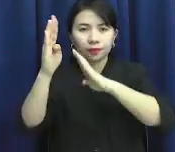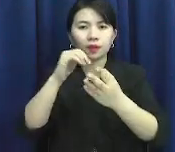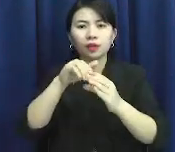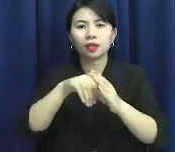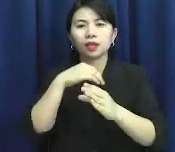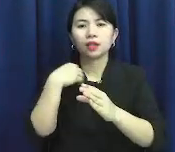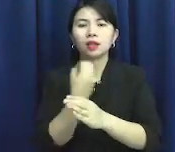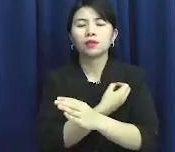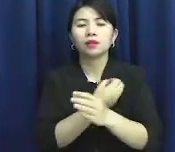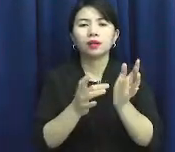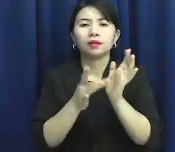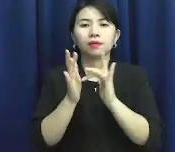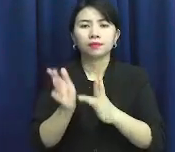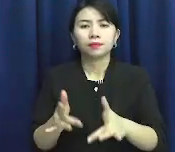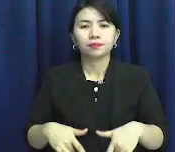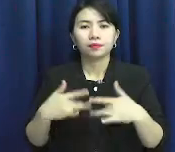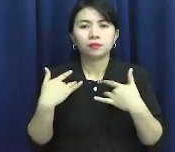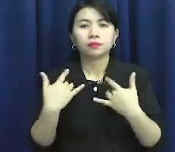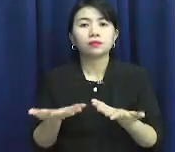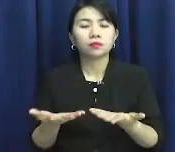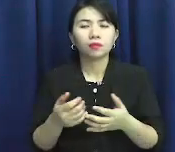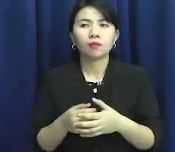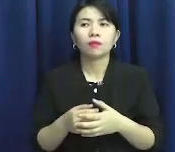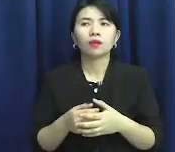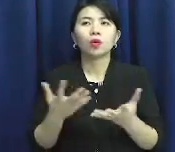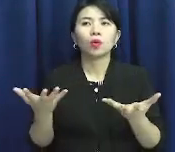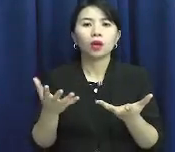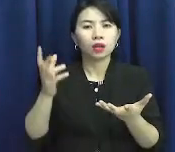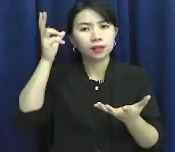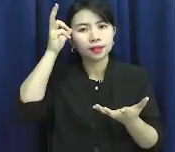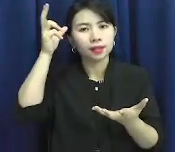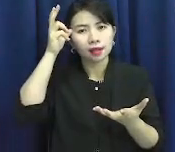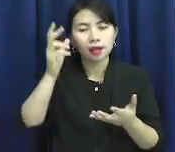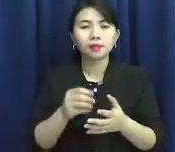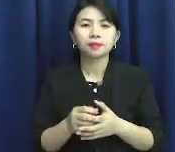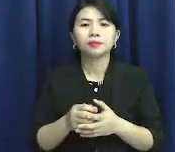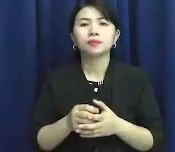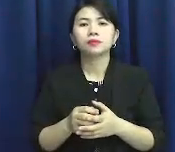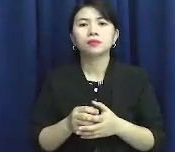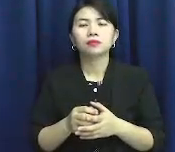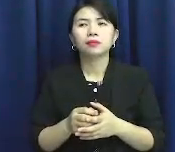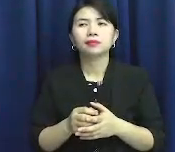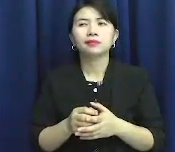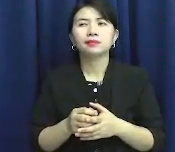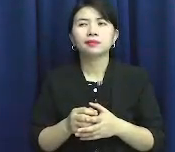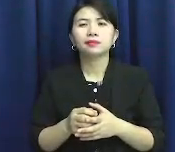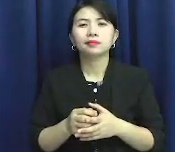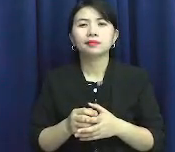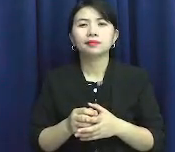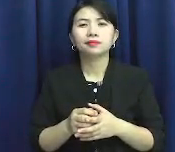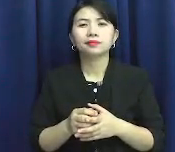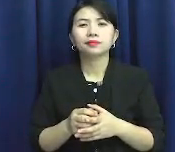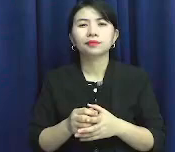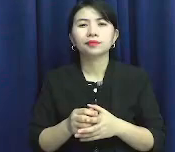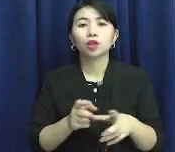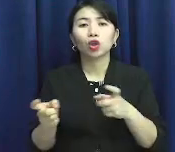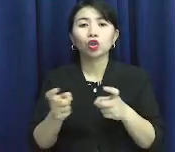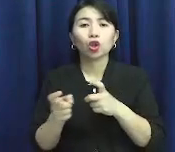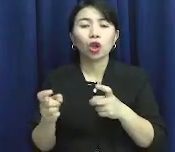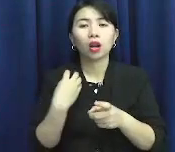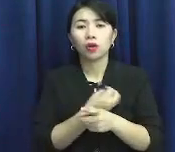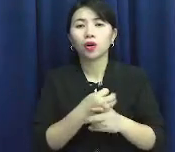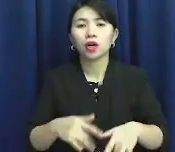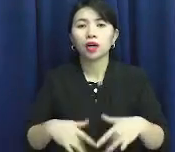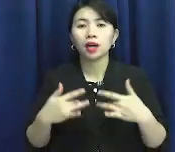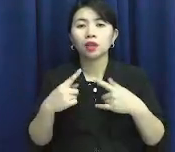bakit sabi ko nga sa inyo, dito, ginagalaw ng Diablo ang Kristiyanong pumumuhay niyo ng matindi dahil pinapakompromise niya ang buhay ninyo.